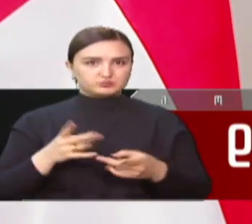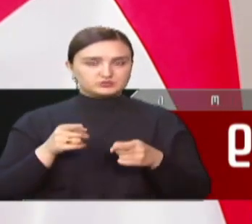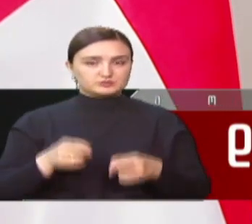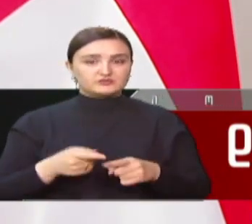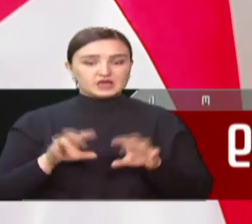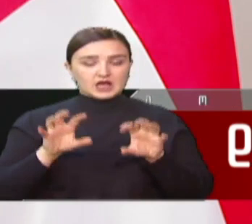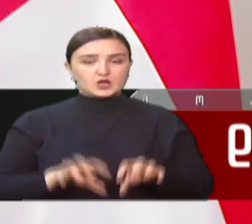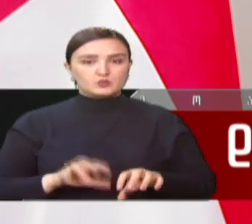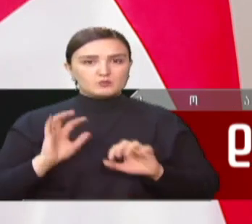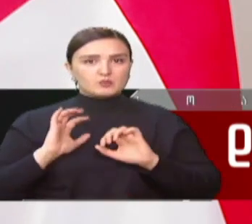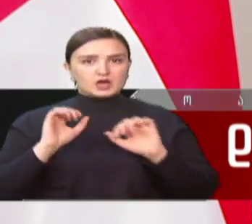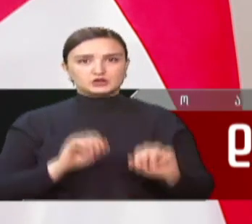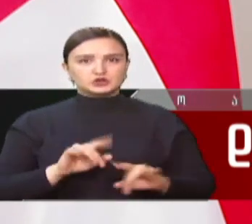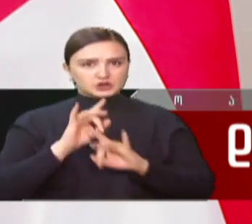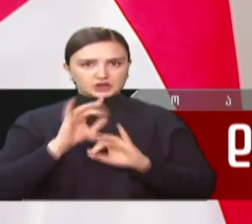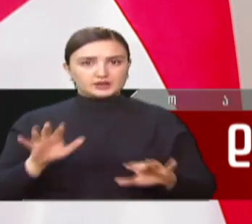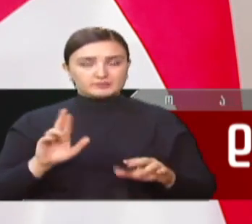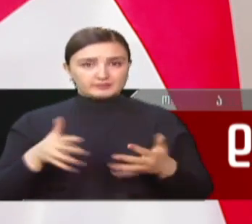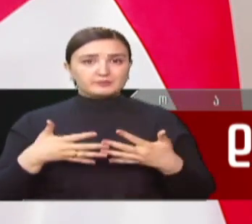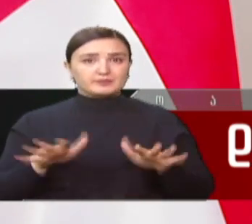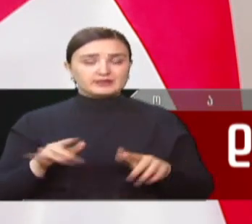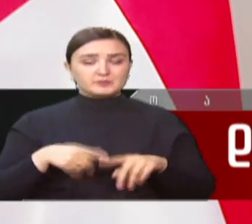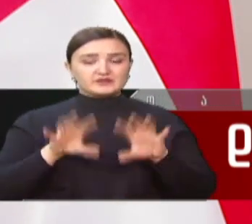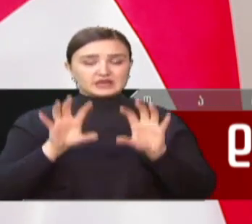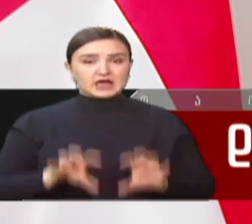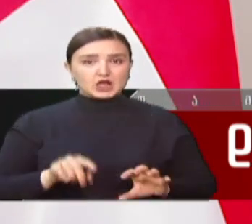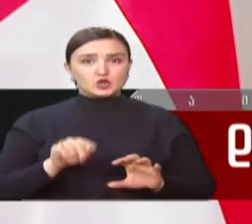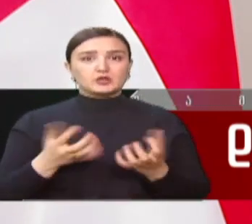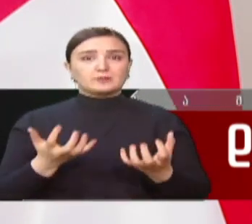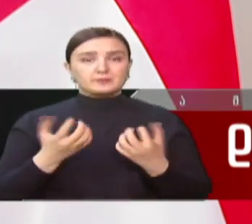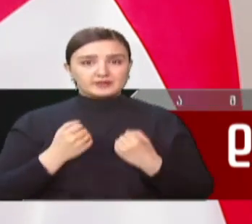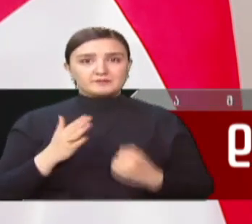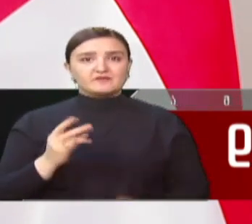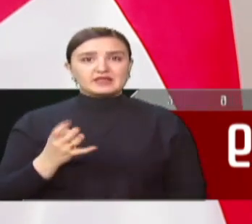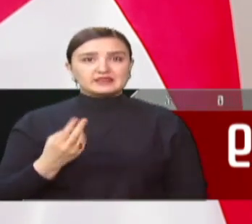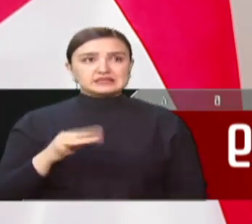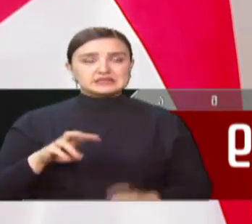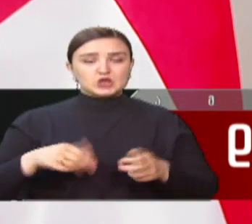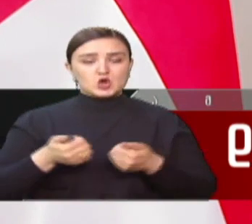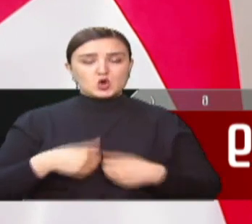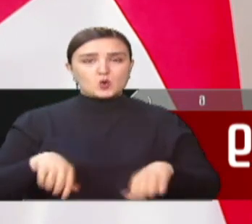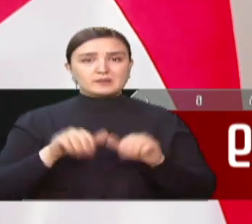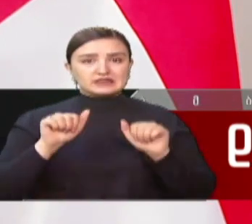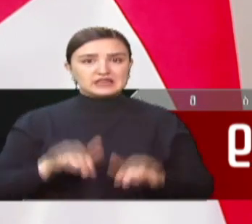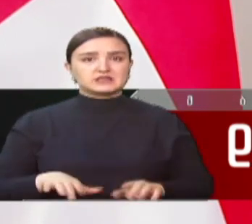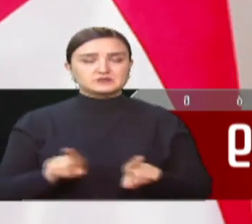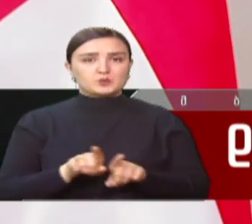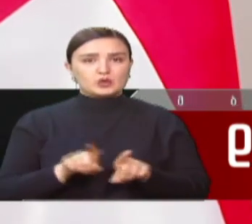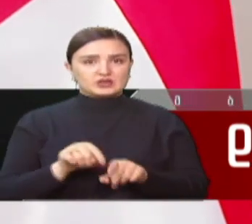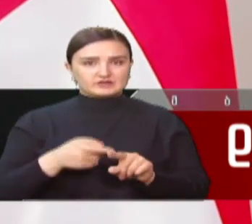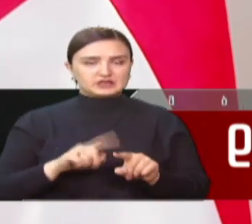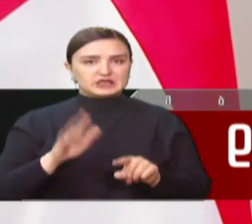chveni mkharedaqera tskhadi arekneba da metits am kanonis migeba venețiș comisiis dasqnis miuxedavat